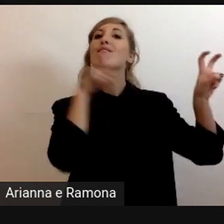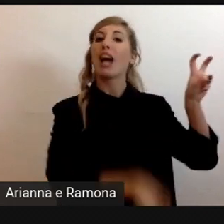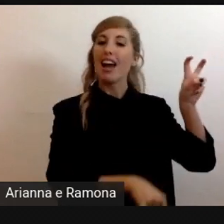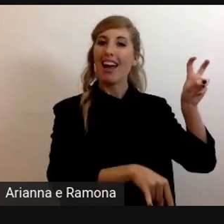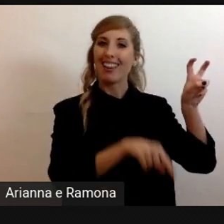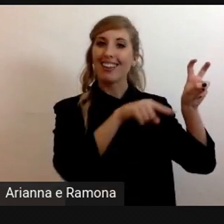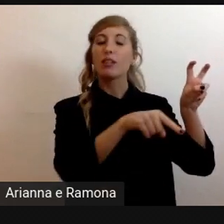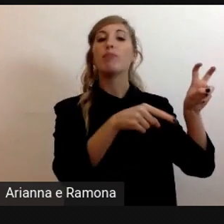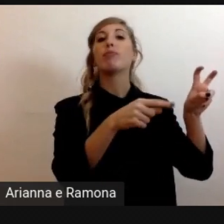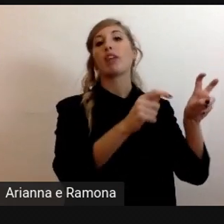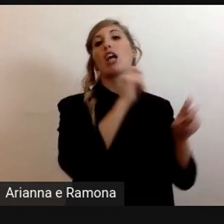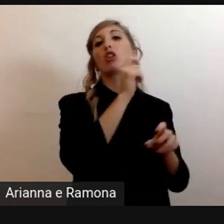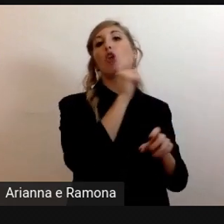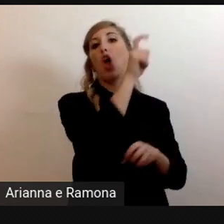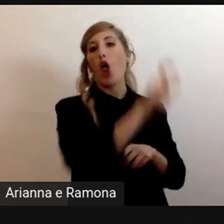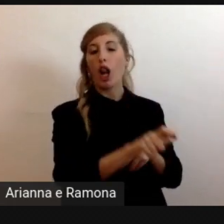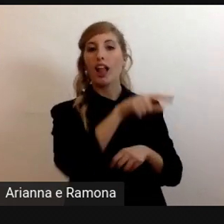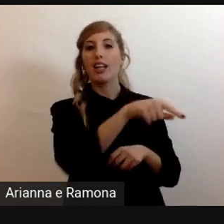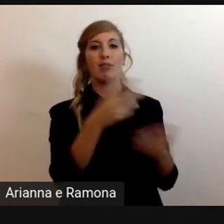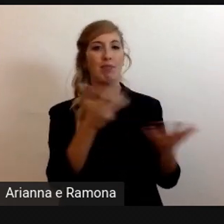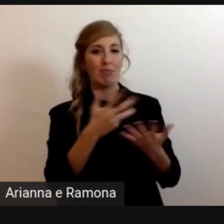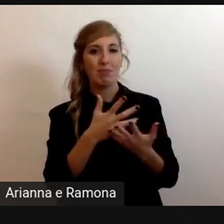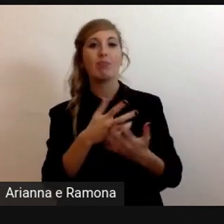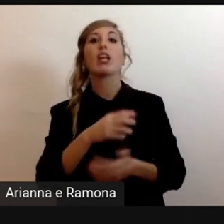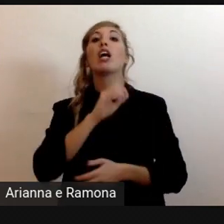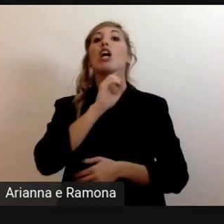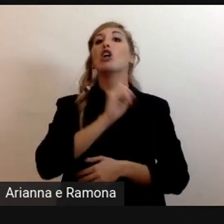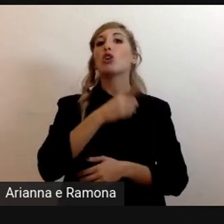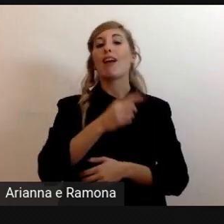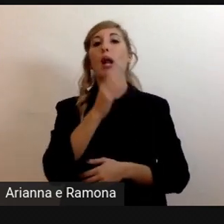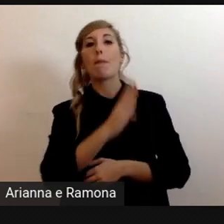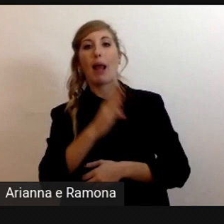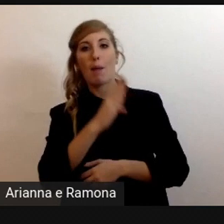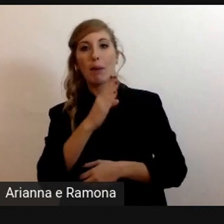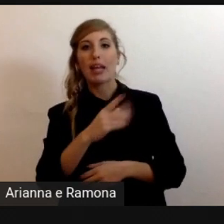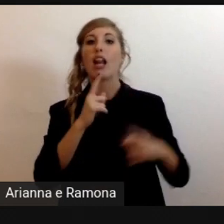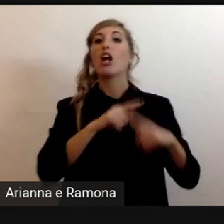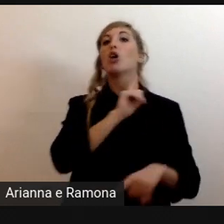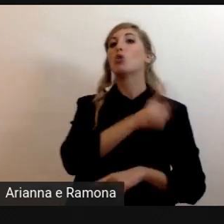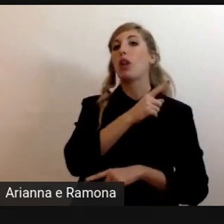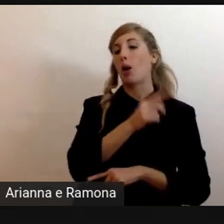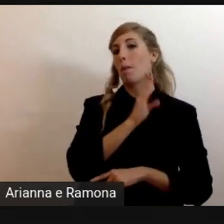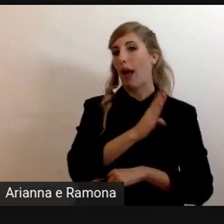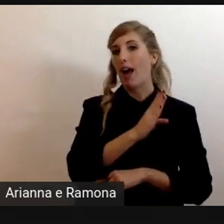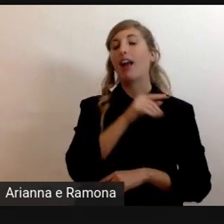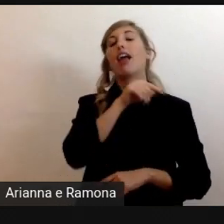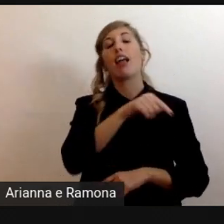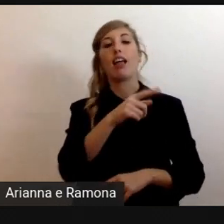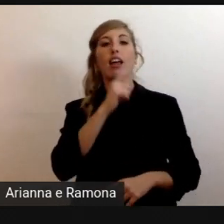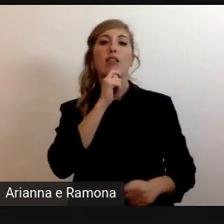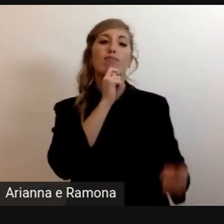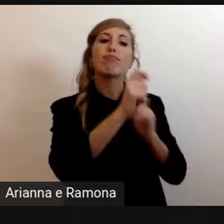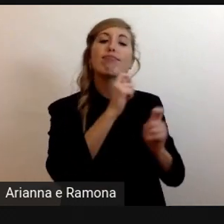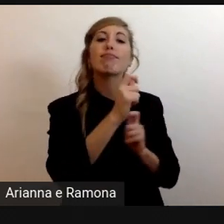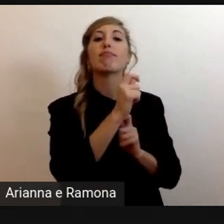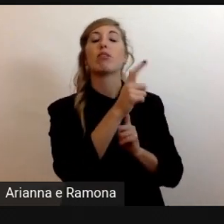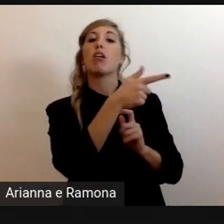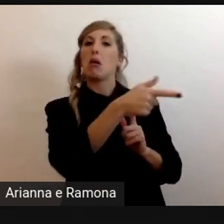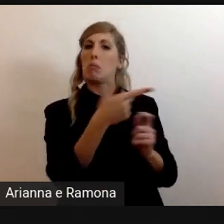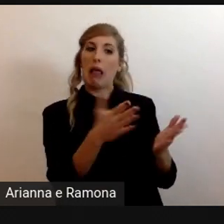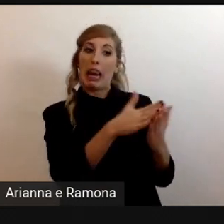con un condotto e realizzato da gionata ufficio di via ad attacchi sul vivo proprio